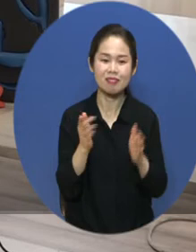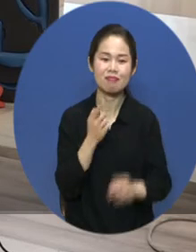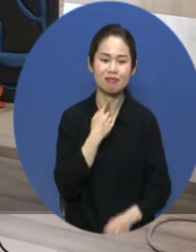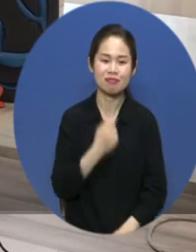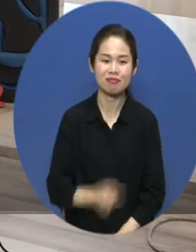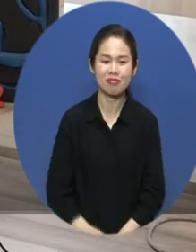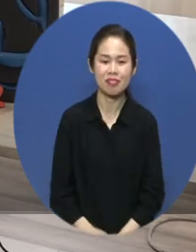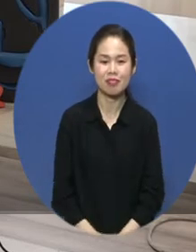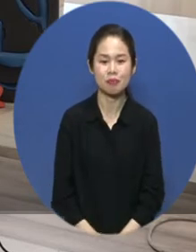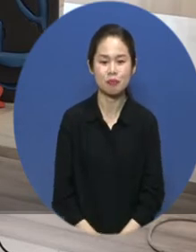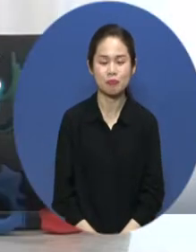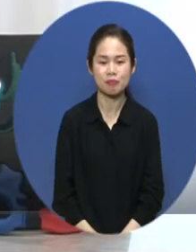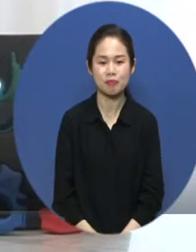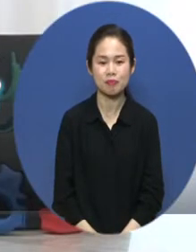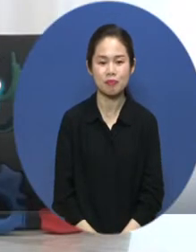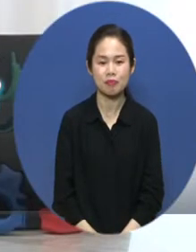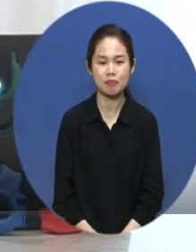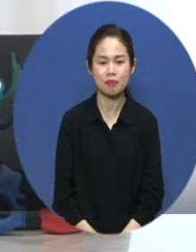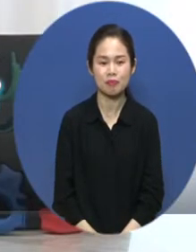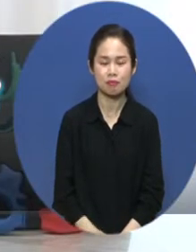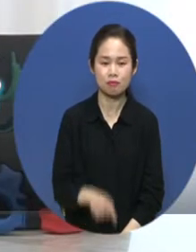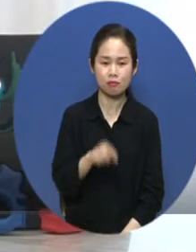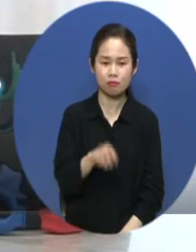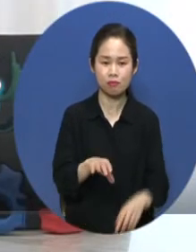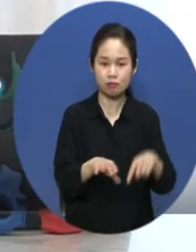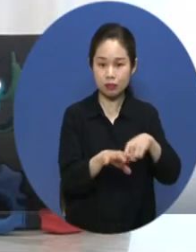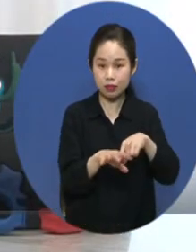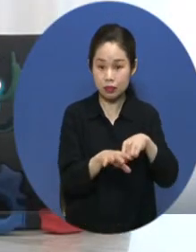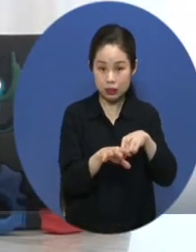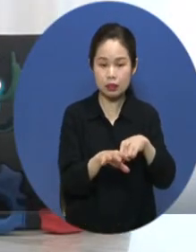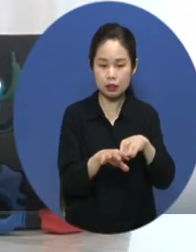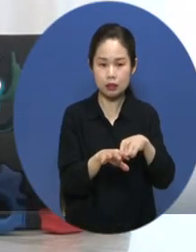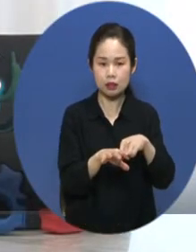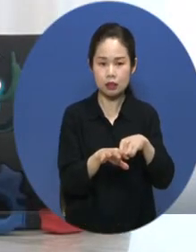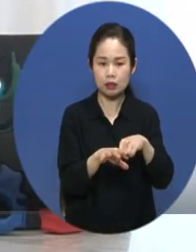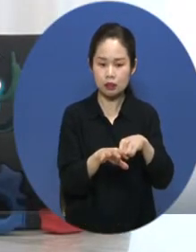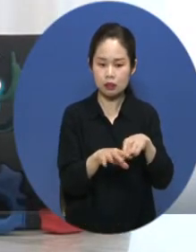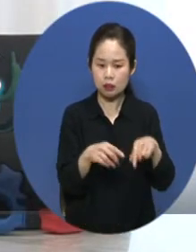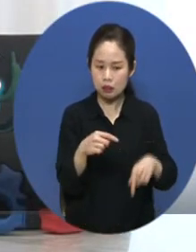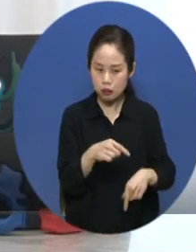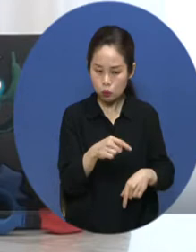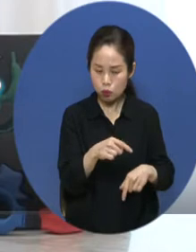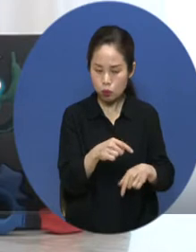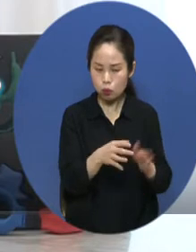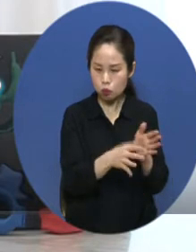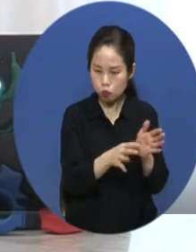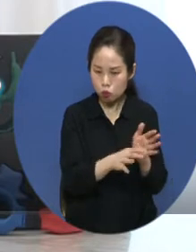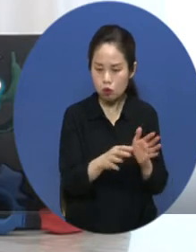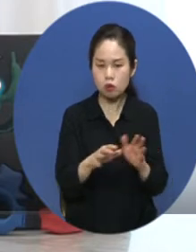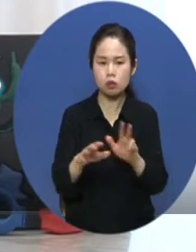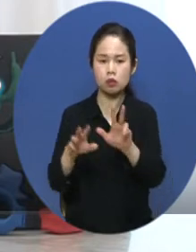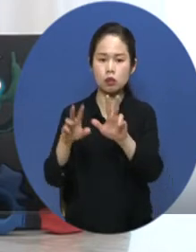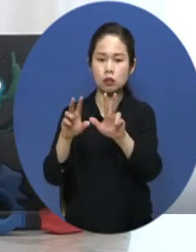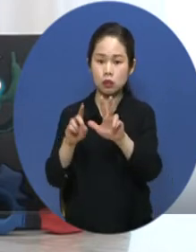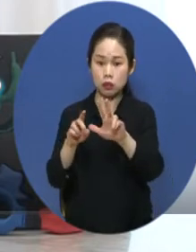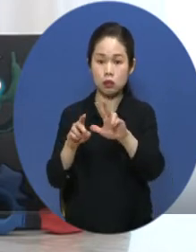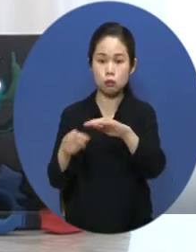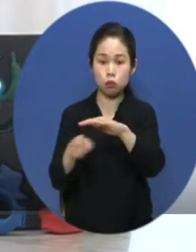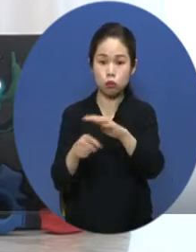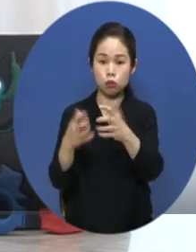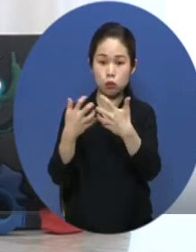같습니다. 그럼 필기 보조기구에 네. 3D 프린팅 기술을 이제 접목시키게 된 이유가 혹시